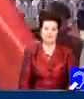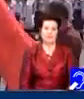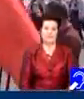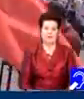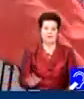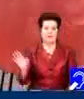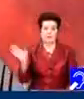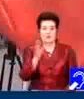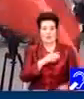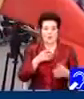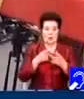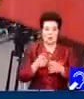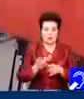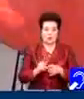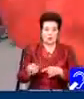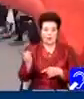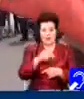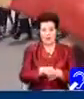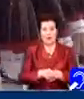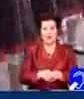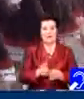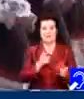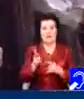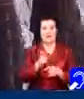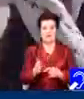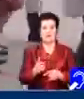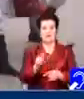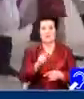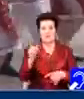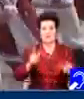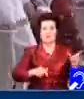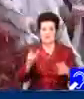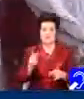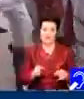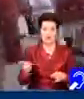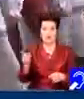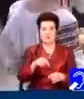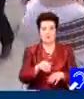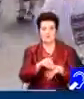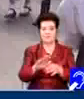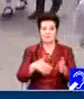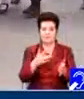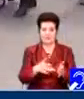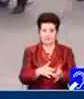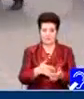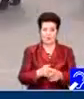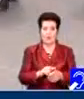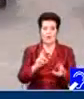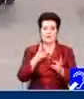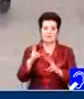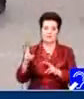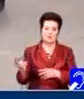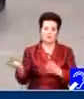Veniți din toate colțurile țării, dansatorii au pregătit ce știu mai bine pentru festival. După ce au mărșăluit prin centrul orașului Bălți, dansatorii au